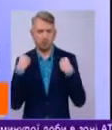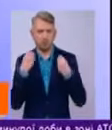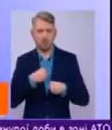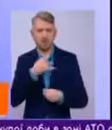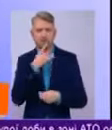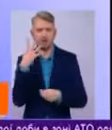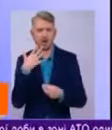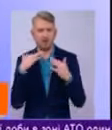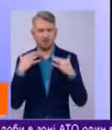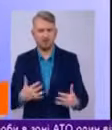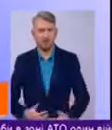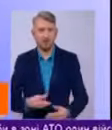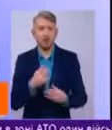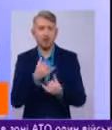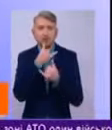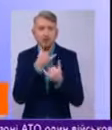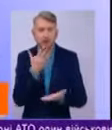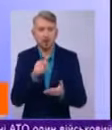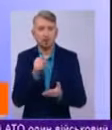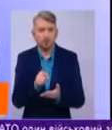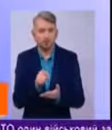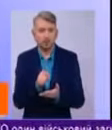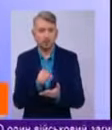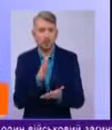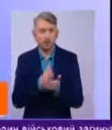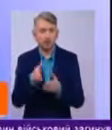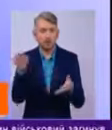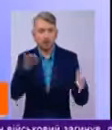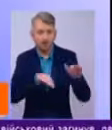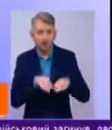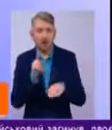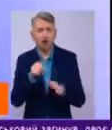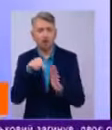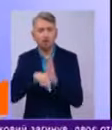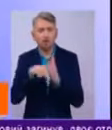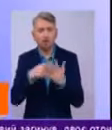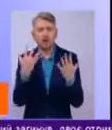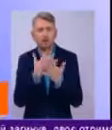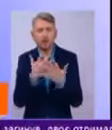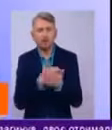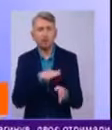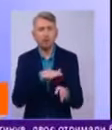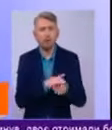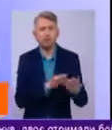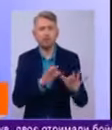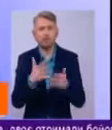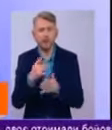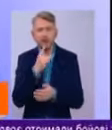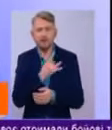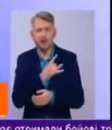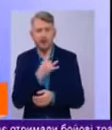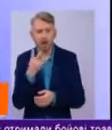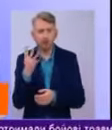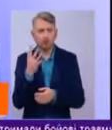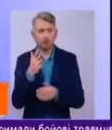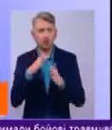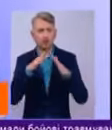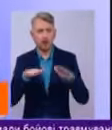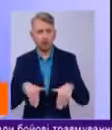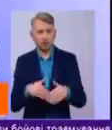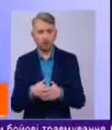радянський ватник. Ну, не міг, звичайно, якщо він знаходився в Карпатах, але сюжет фільму повністю відбувається в радянському таборі.